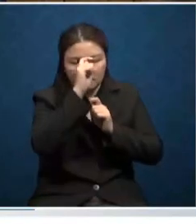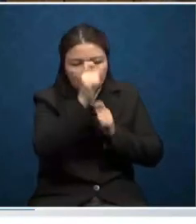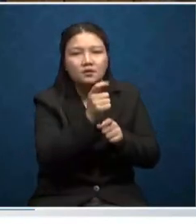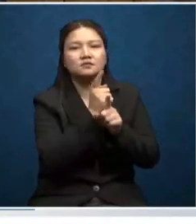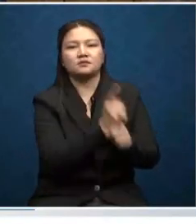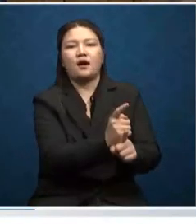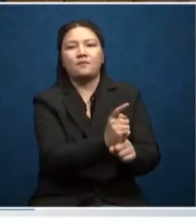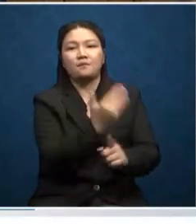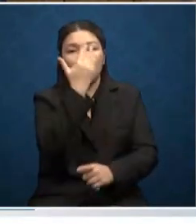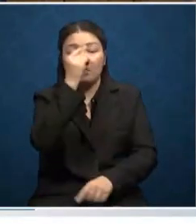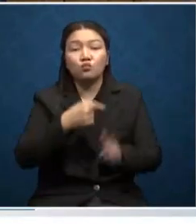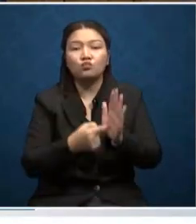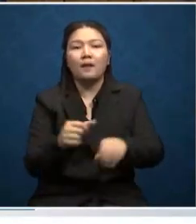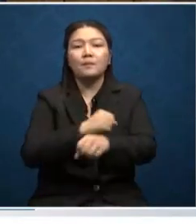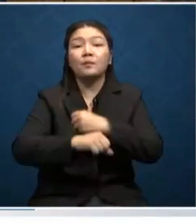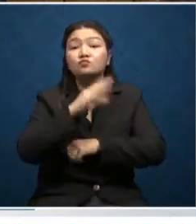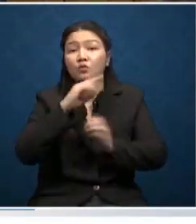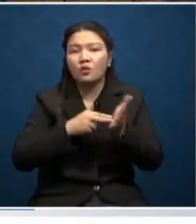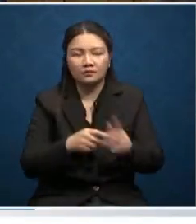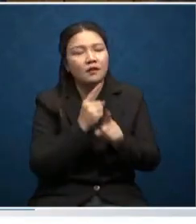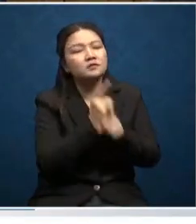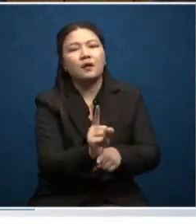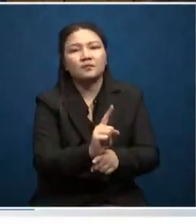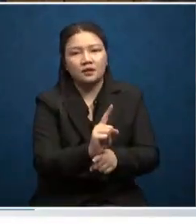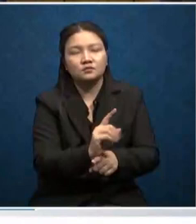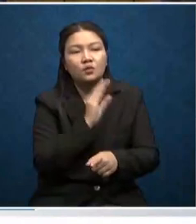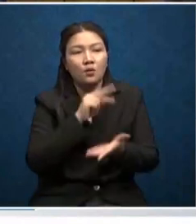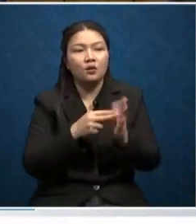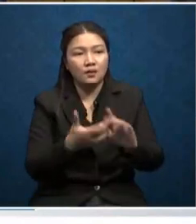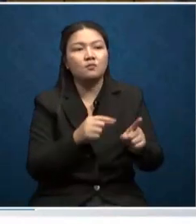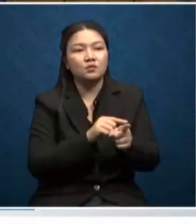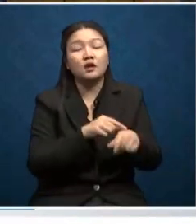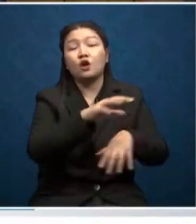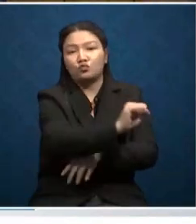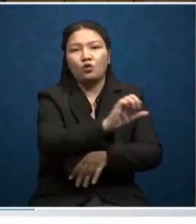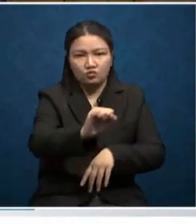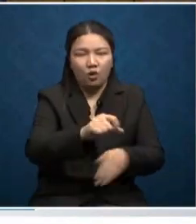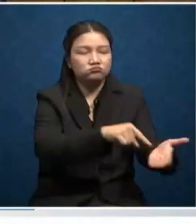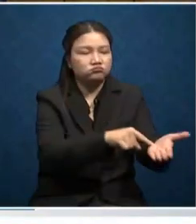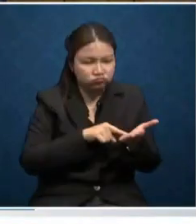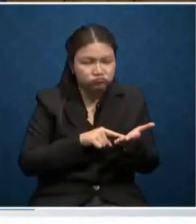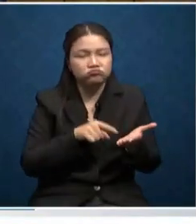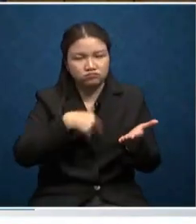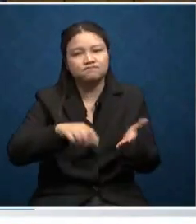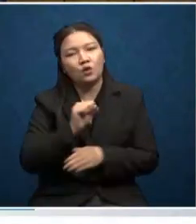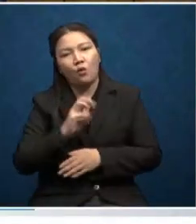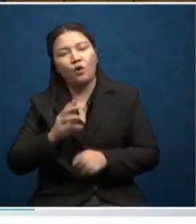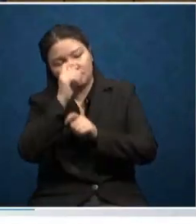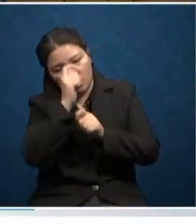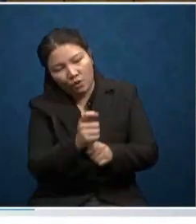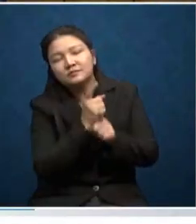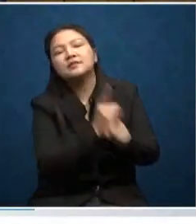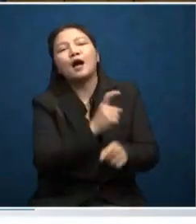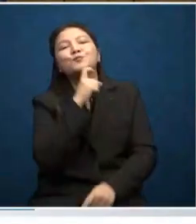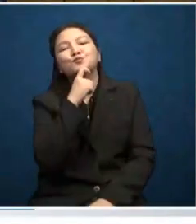ยิ่งในทางปฏิบัติจะเคารพหลักการของร่างที่มาจากสภาผู้แทนราษฎรผม